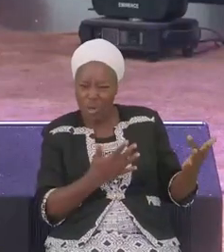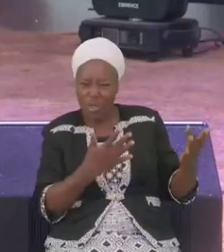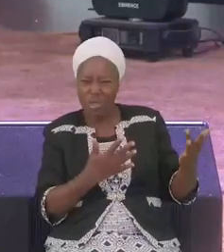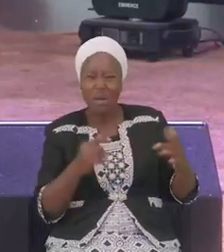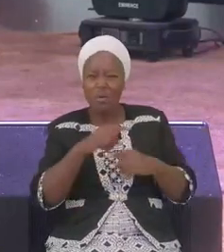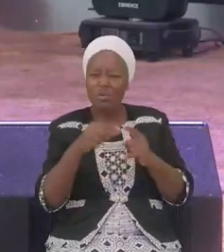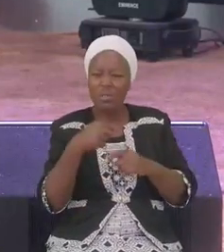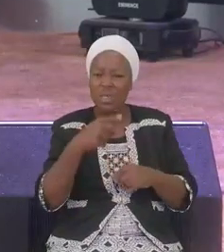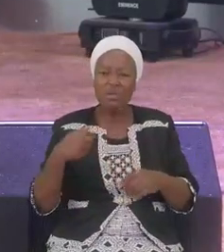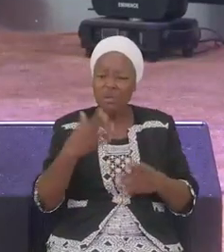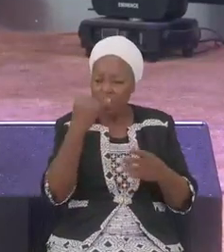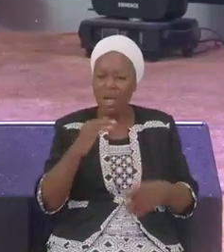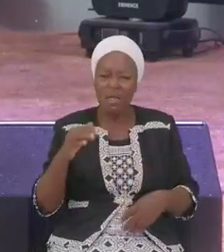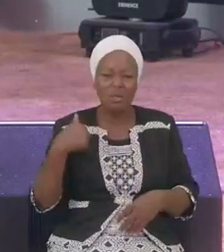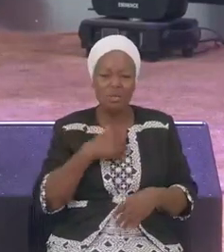rester.